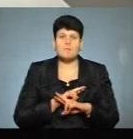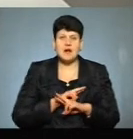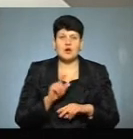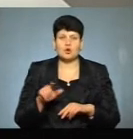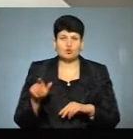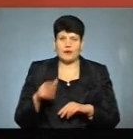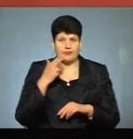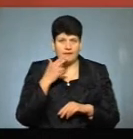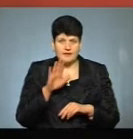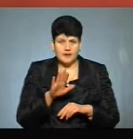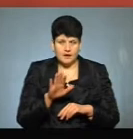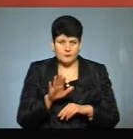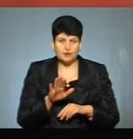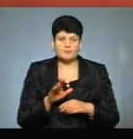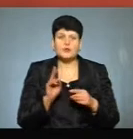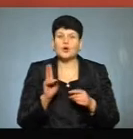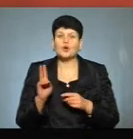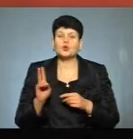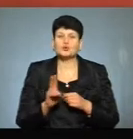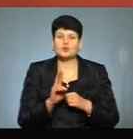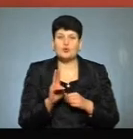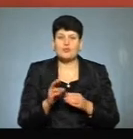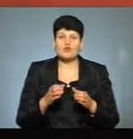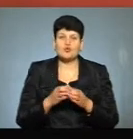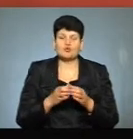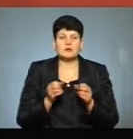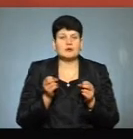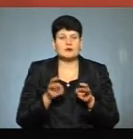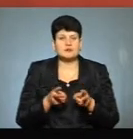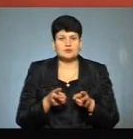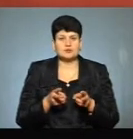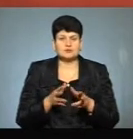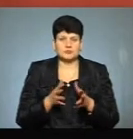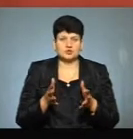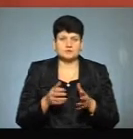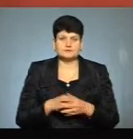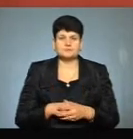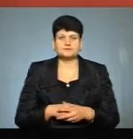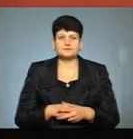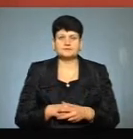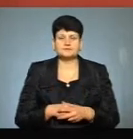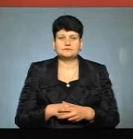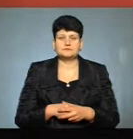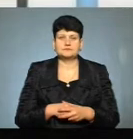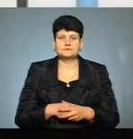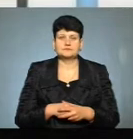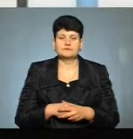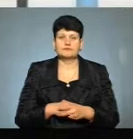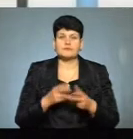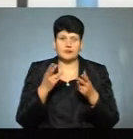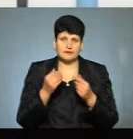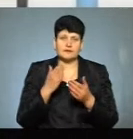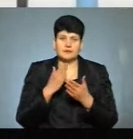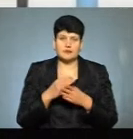від самого грипу, так? І хто в групі ризику найбільше з огляду на те, хто захворів? Так, є в